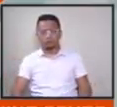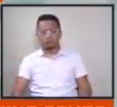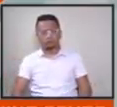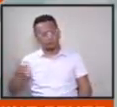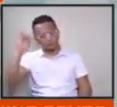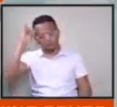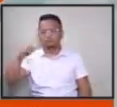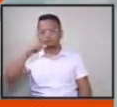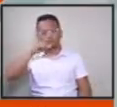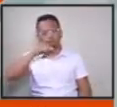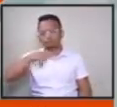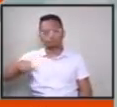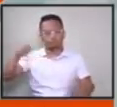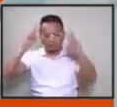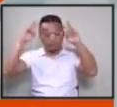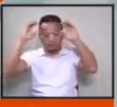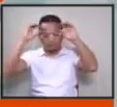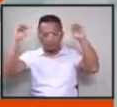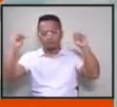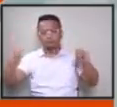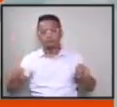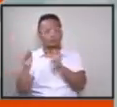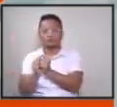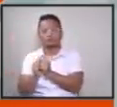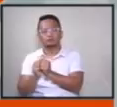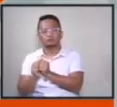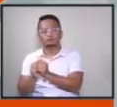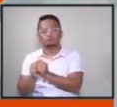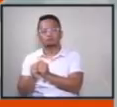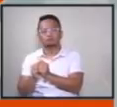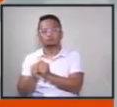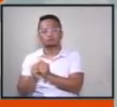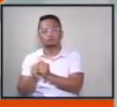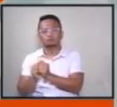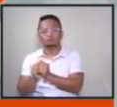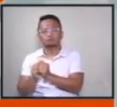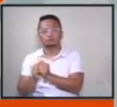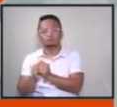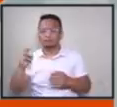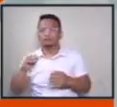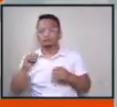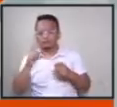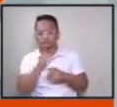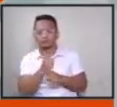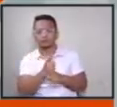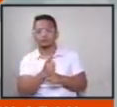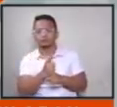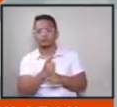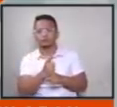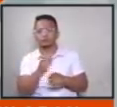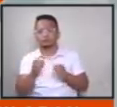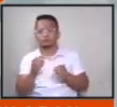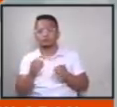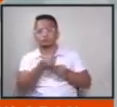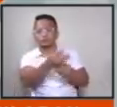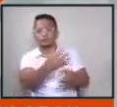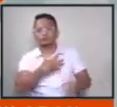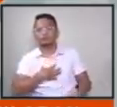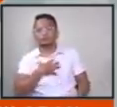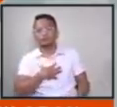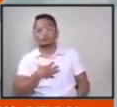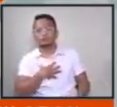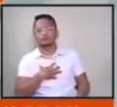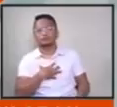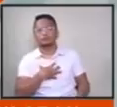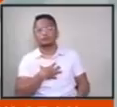kahit na vice mayor yan, una-una baka madamay pa siya dyan. Oras na nakaila, obstruction of justice yan. Kaya pagka-file ng complaint sa akin, bibigyan